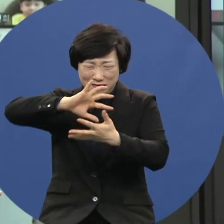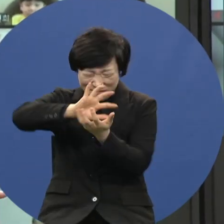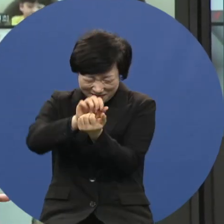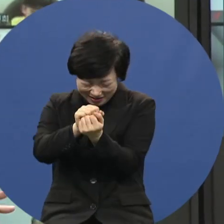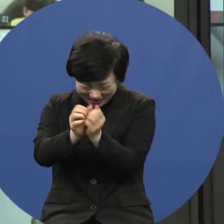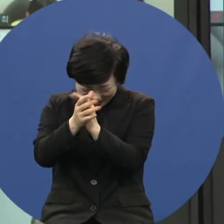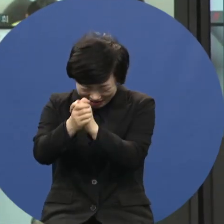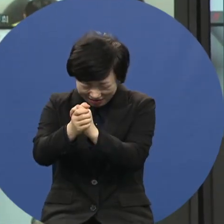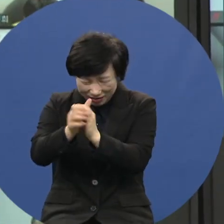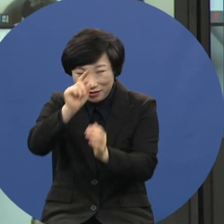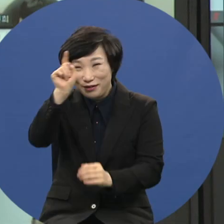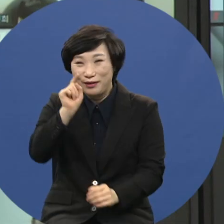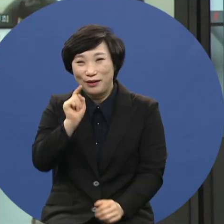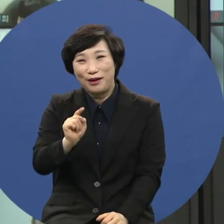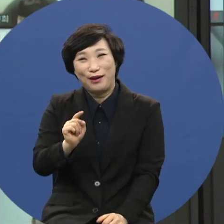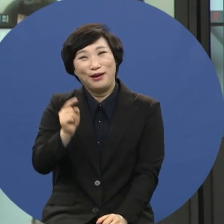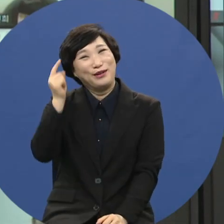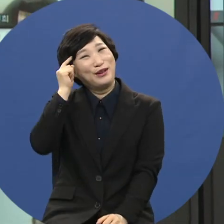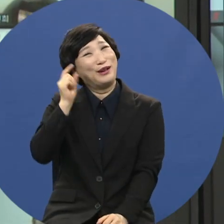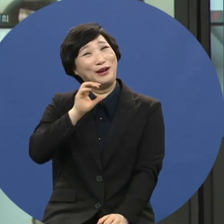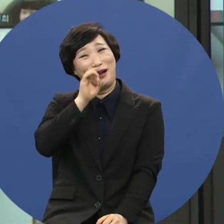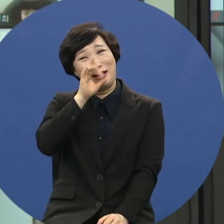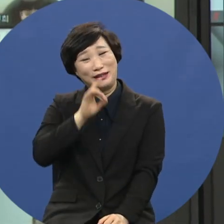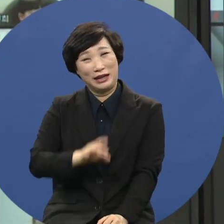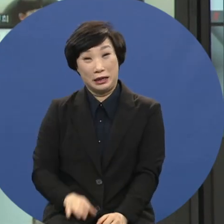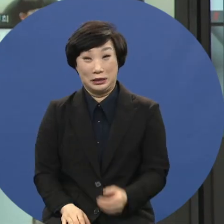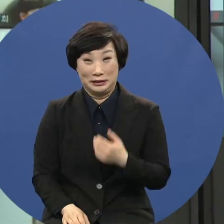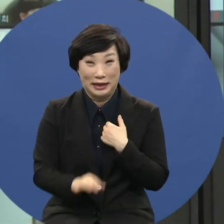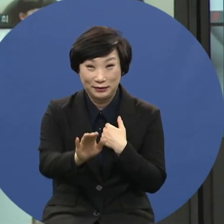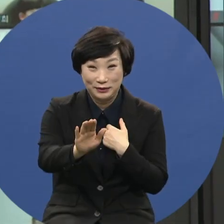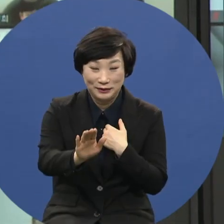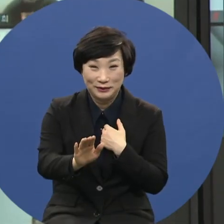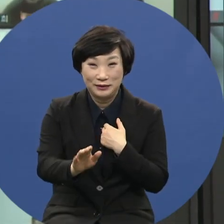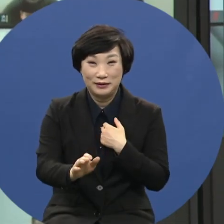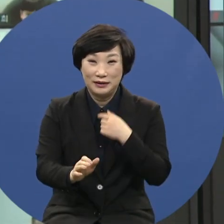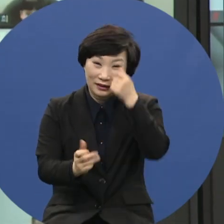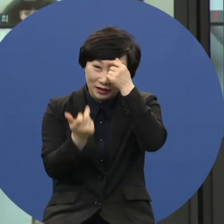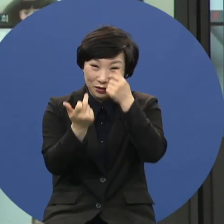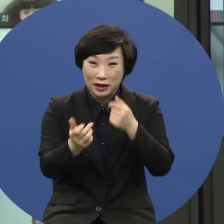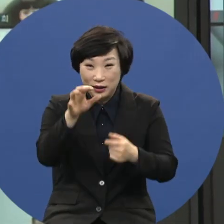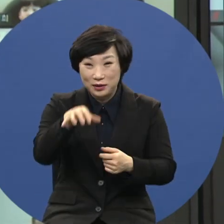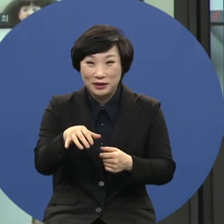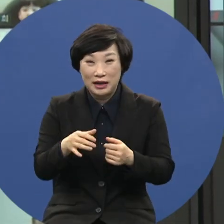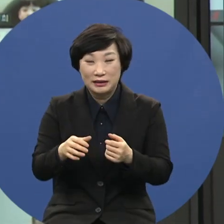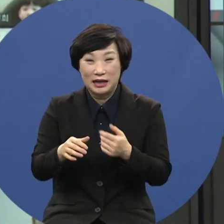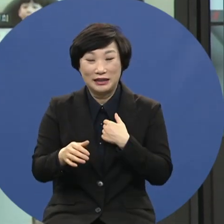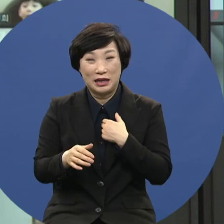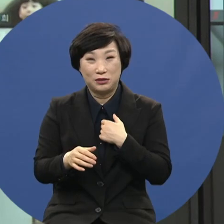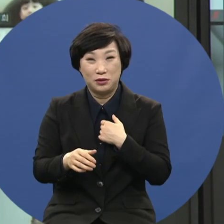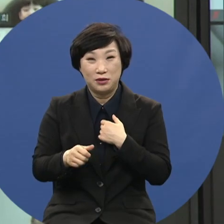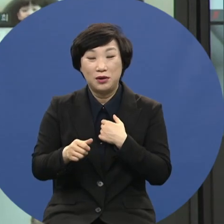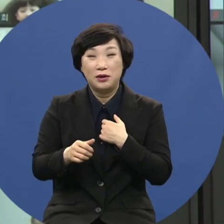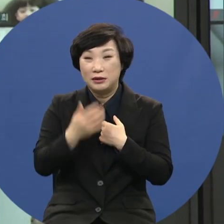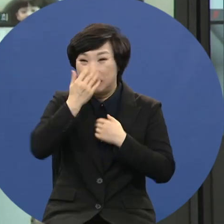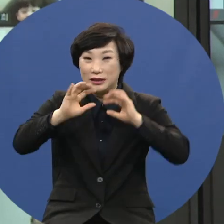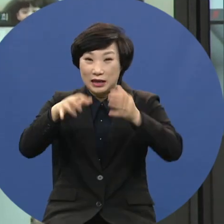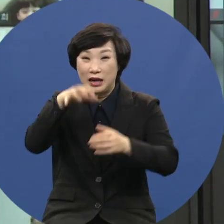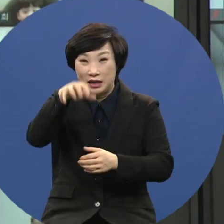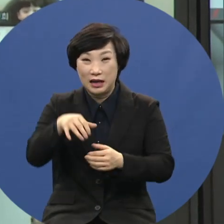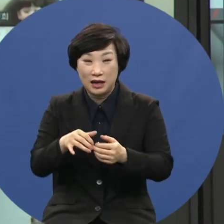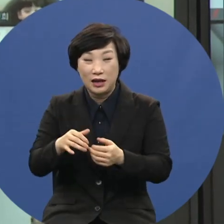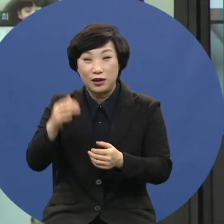상상이 잘 안 되잖아요. 저 겟세마네 동산 여러분 가봤어요? 이스라엘. 예.